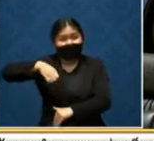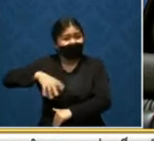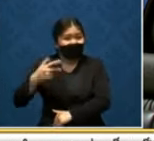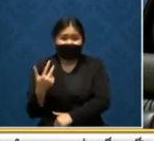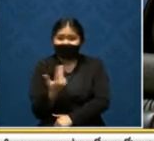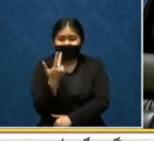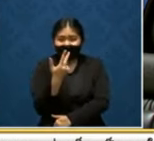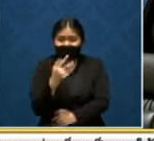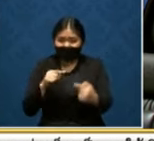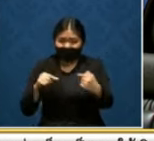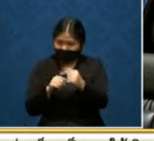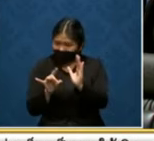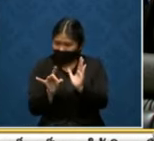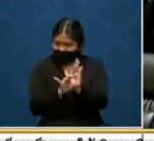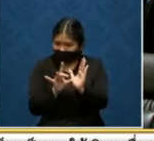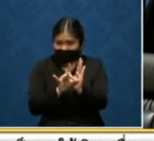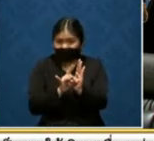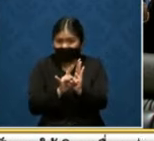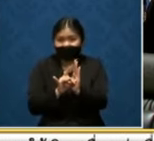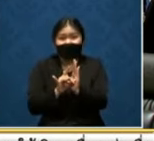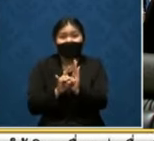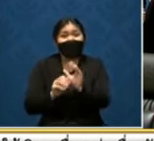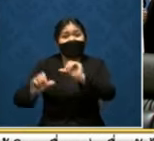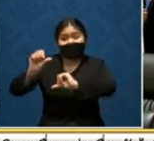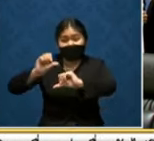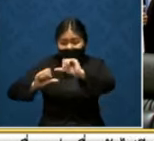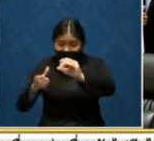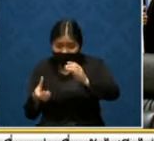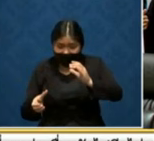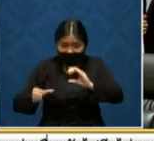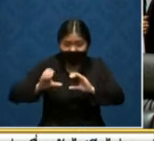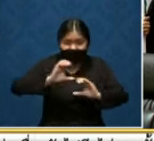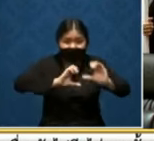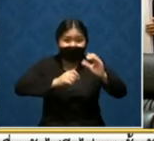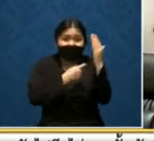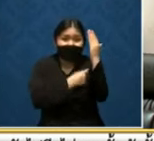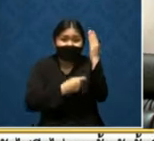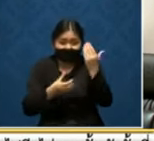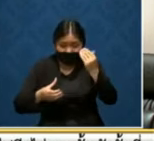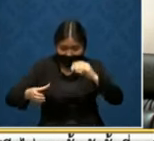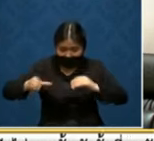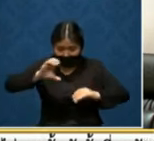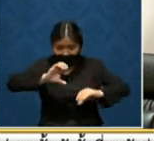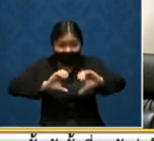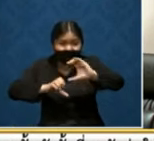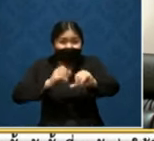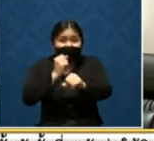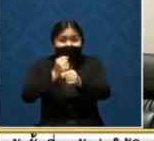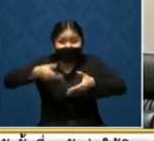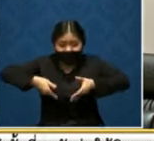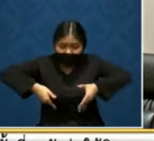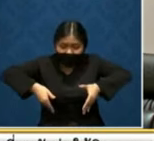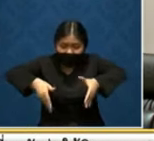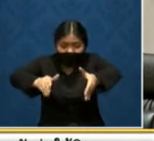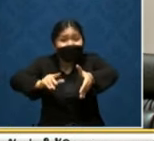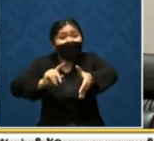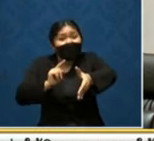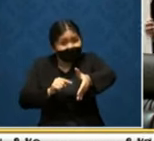คุณสมบัตินำสารเคมีไปผสมยางพาราเพื่อผลิตเพื่อทำถนนพาราซอยนั้นเนี่ยเริ่มแดงขึ้น